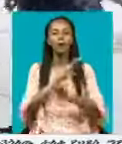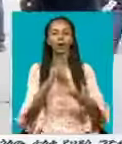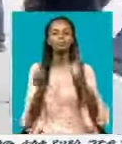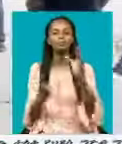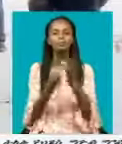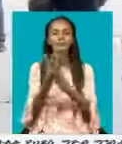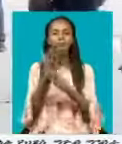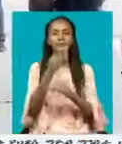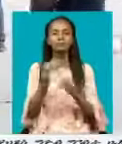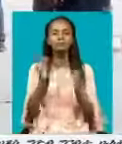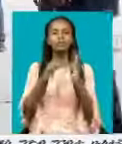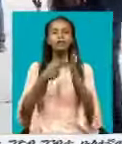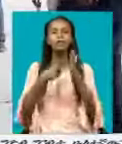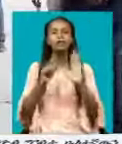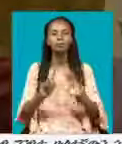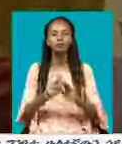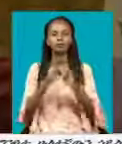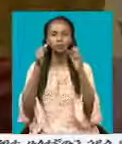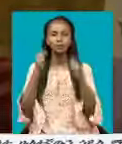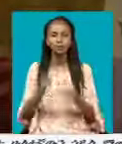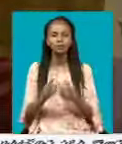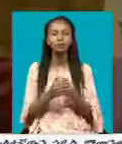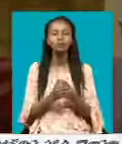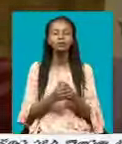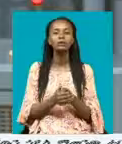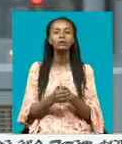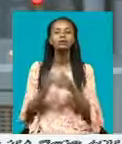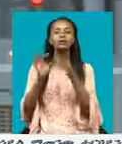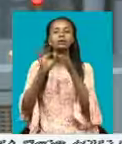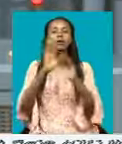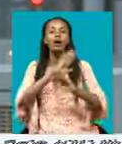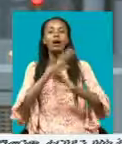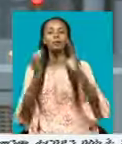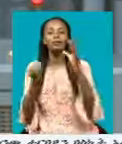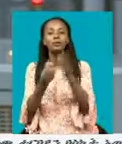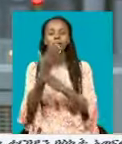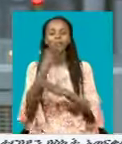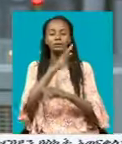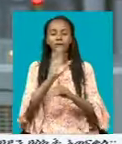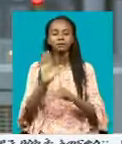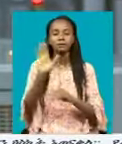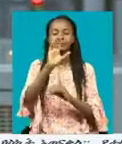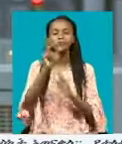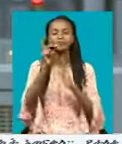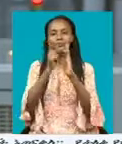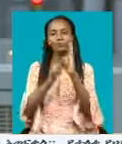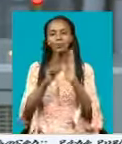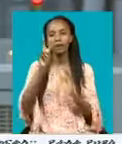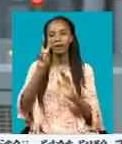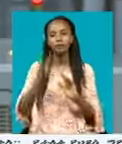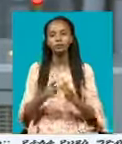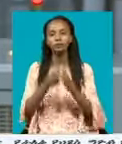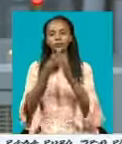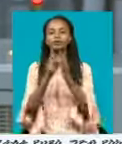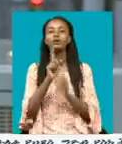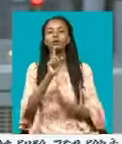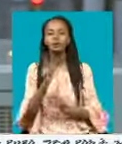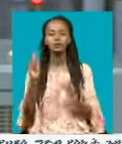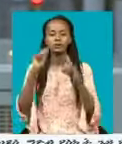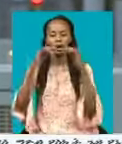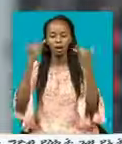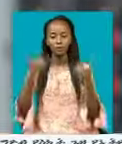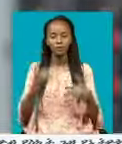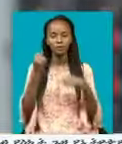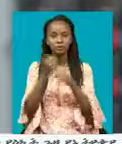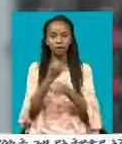ማመንጨት ተግባር በይፋ ማስጀመር የተቻለው። የዩኒት 10 የኃይል ማመንጨት ስራው እንዲህ ከፌብሩዋሪ 20 ጀምሮ ነው እስካሁን